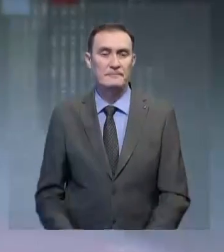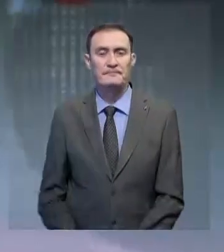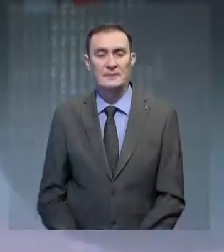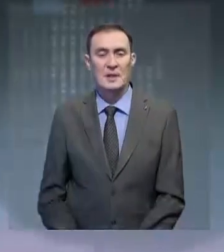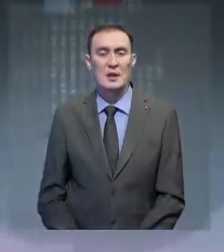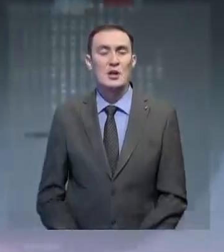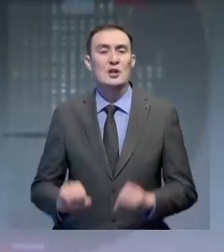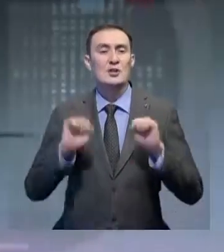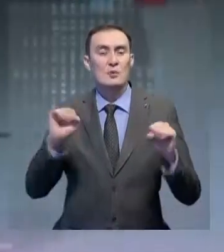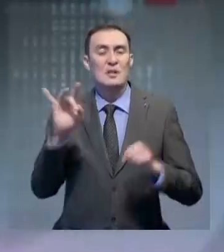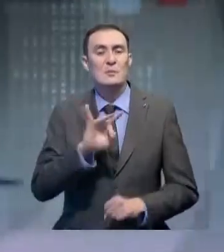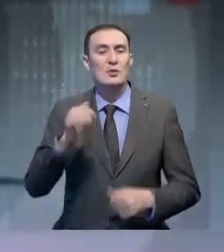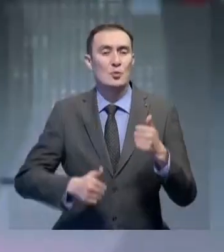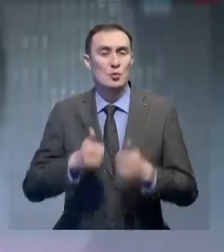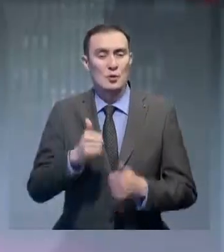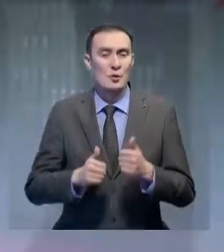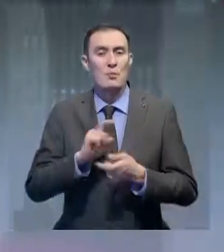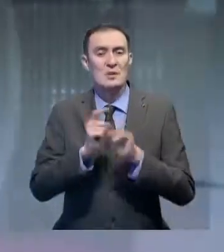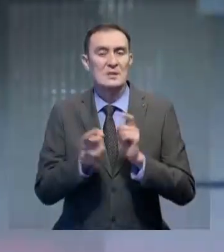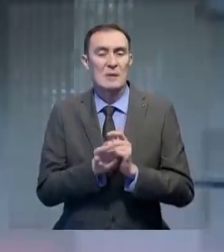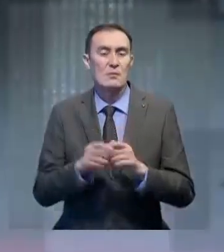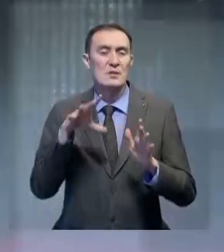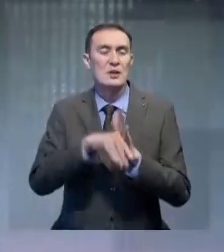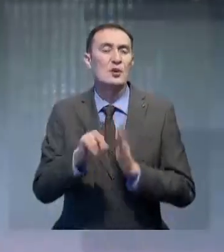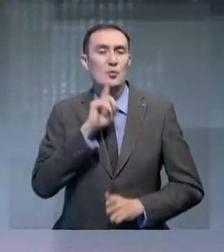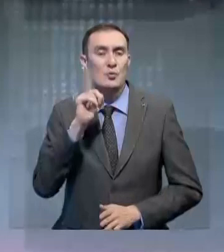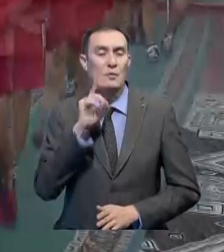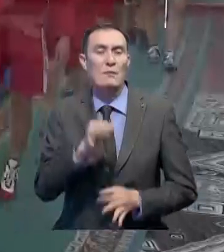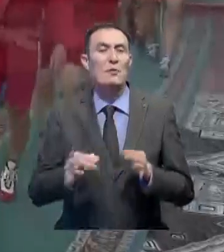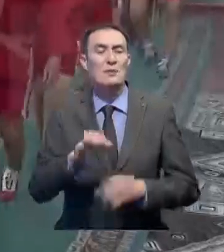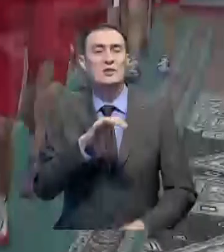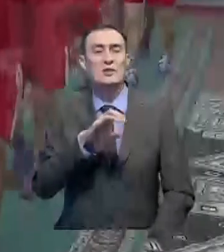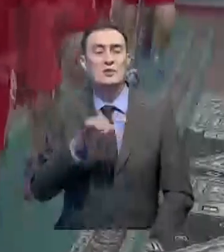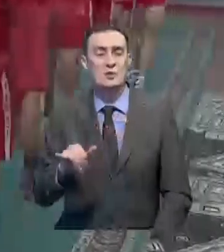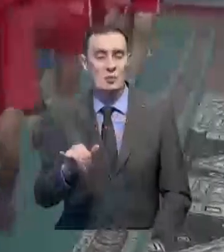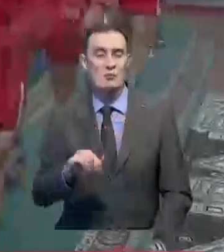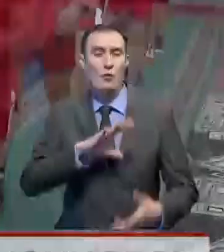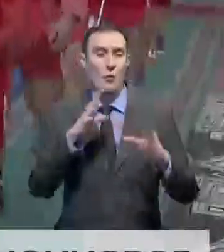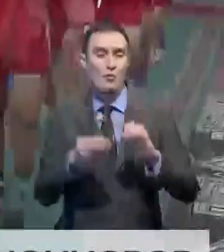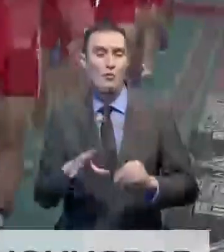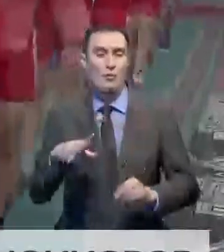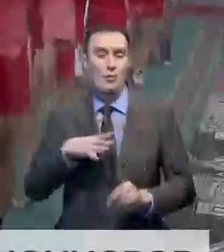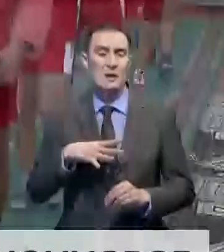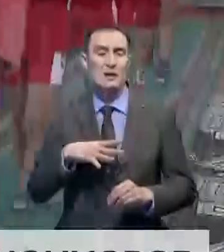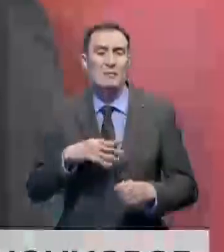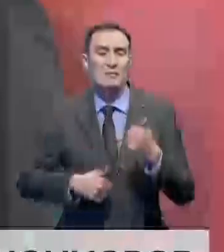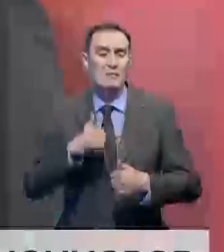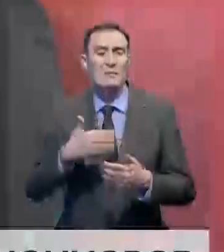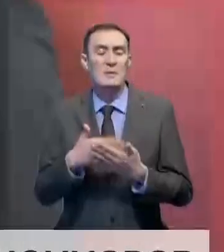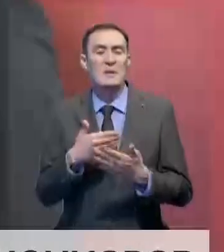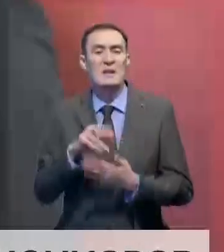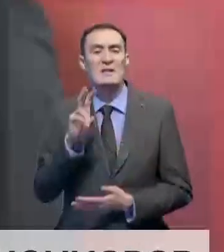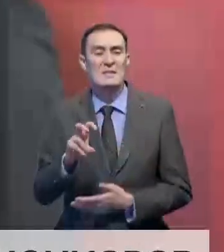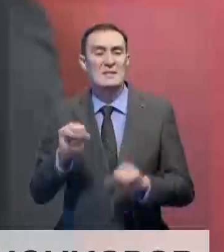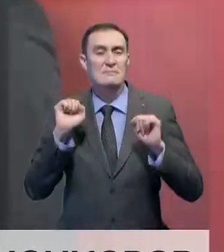и о спорте Республиканский турнир по самба среди юниоров прошел в области тсу в общей сложности на татами вышли